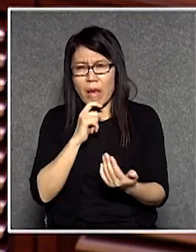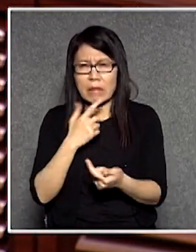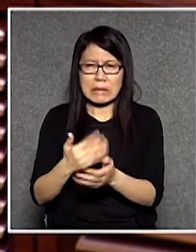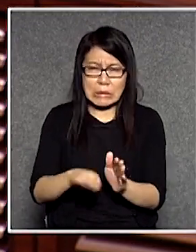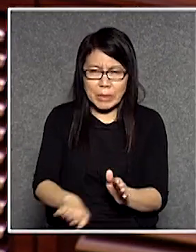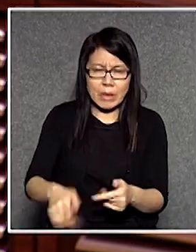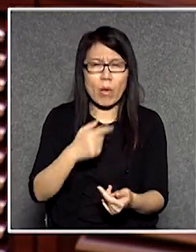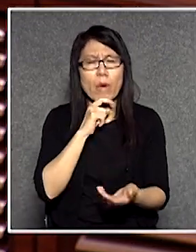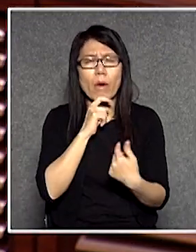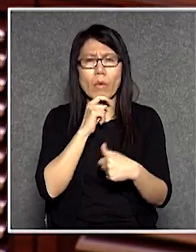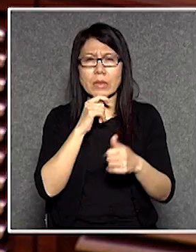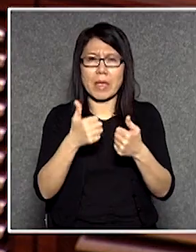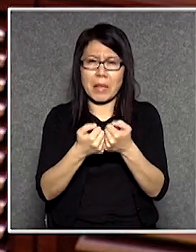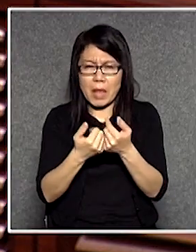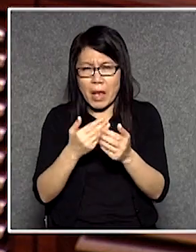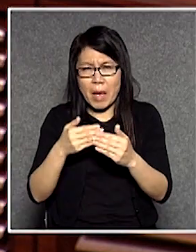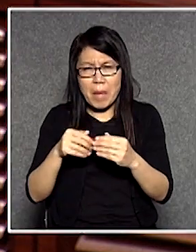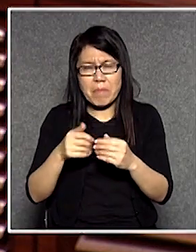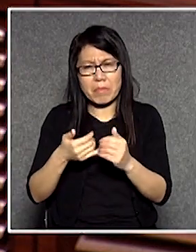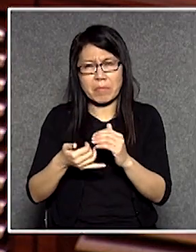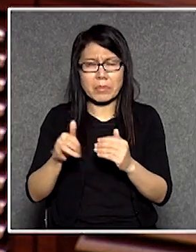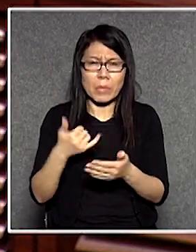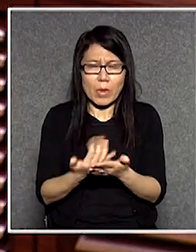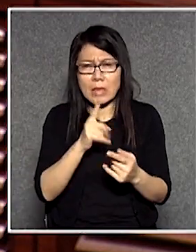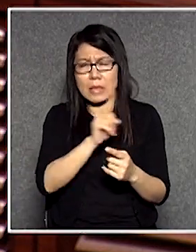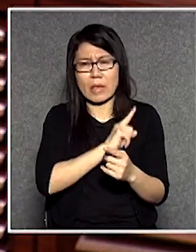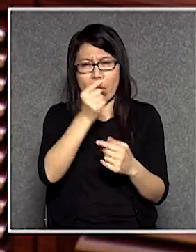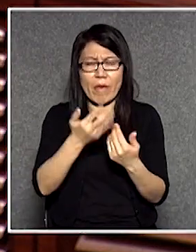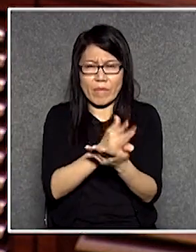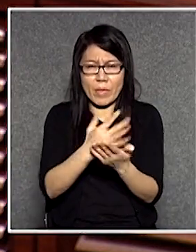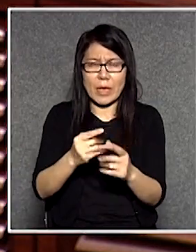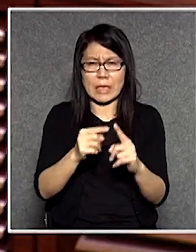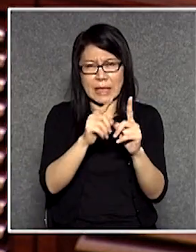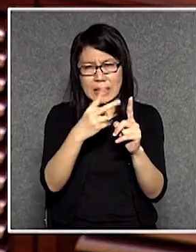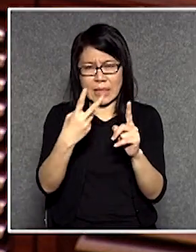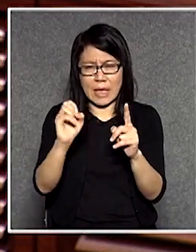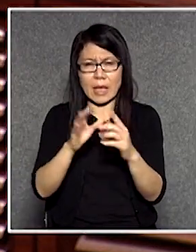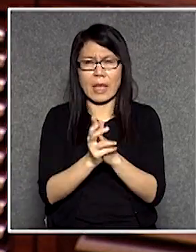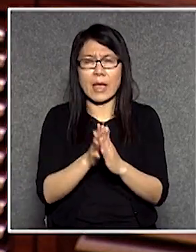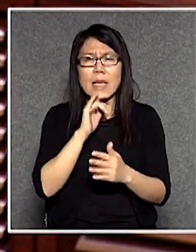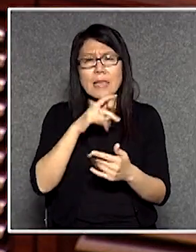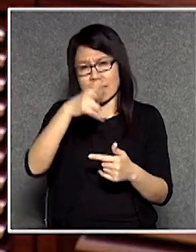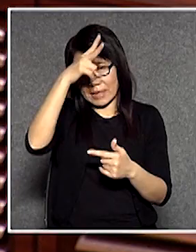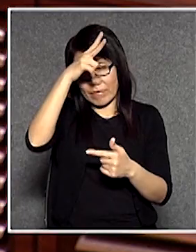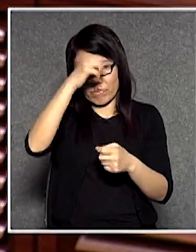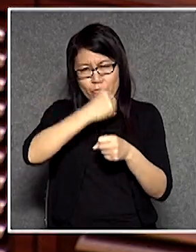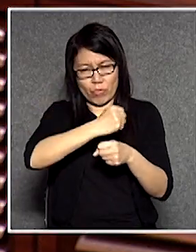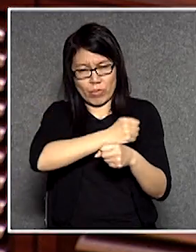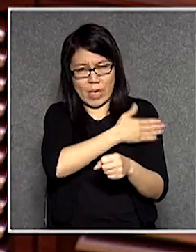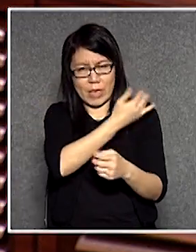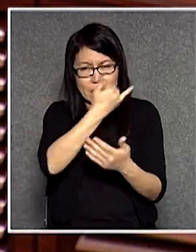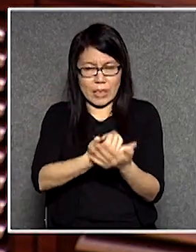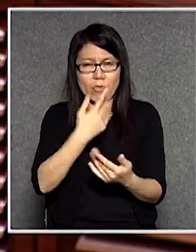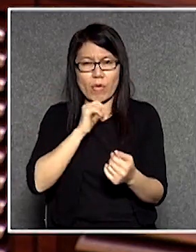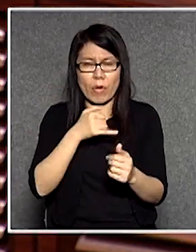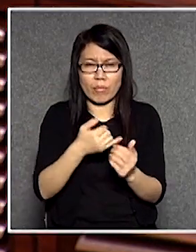居然想將總目120分目17給一些過了身的公務員的配偶和子女的撫